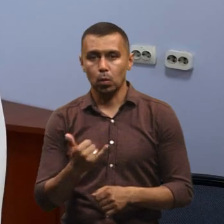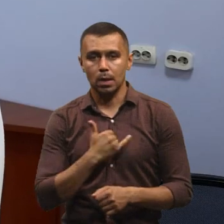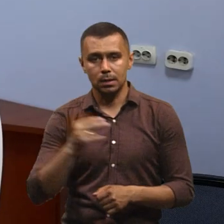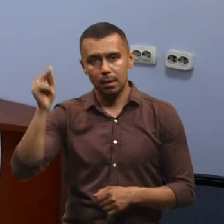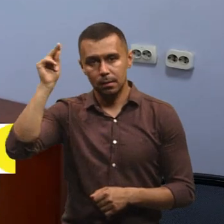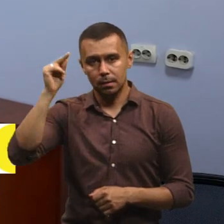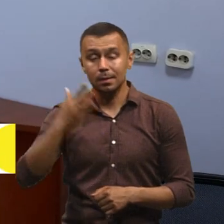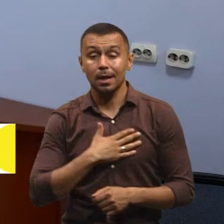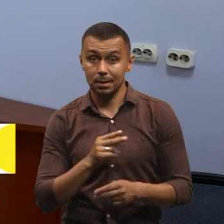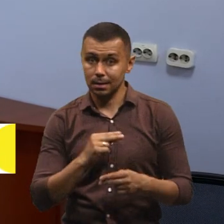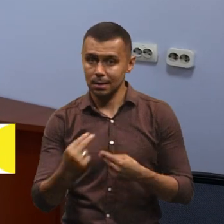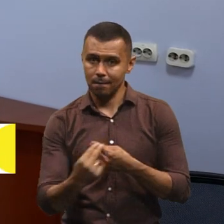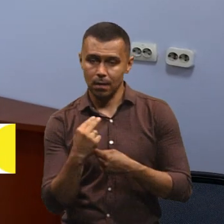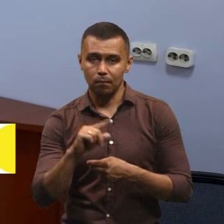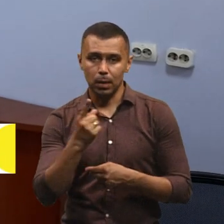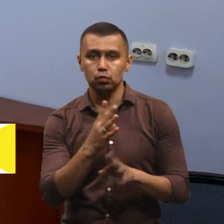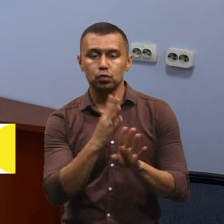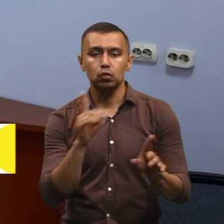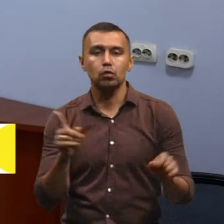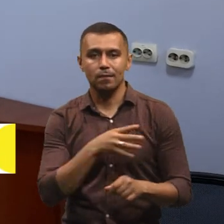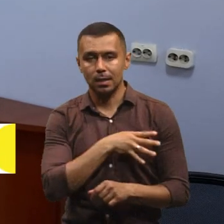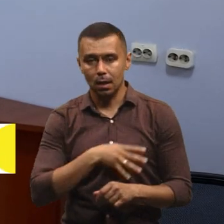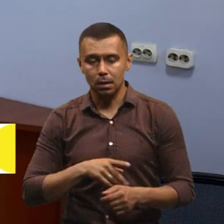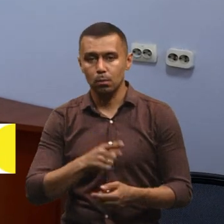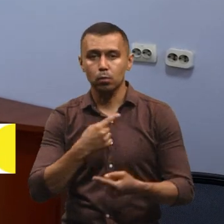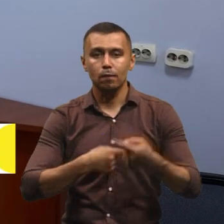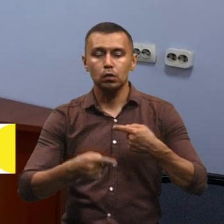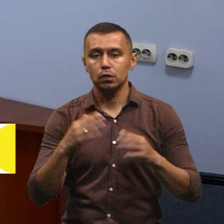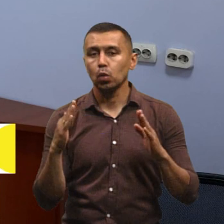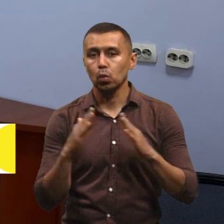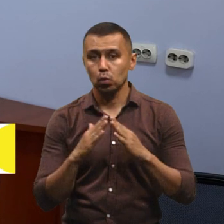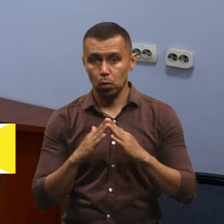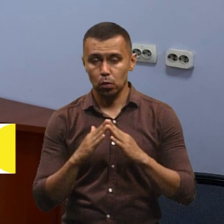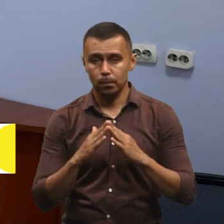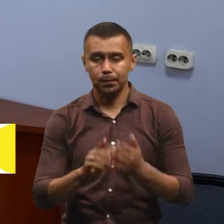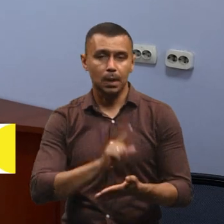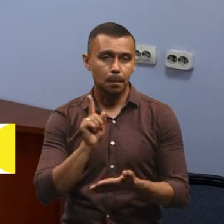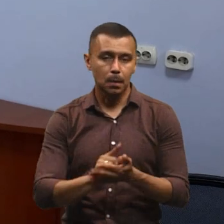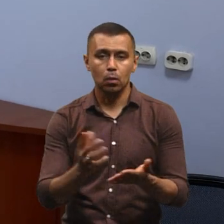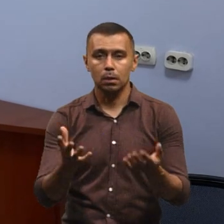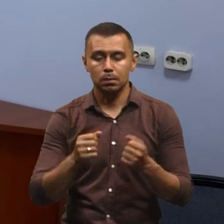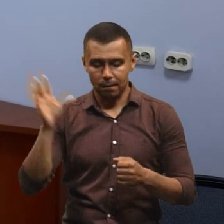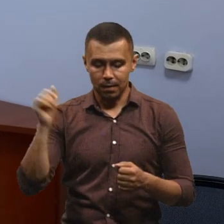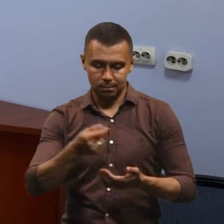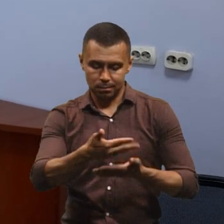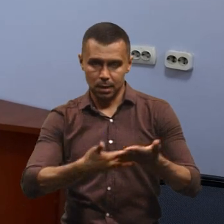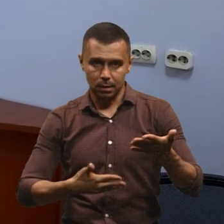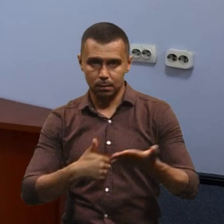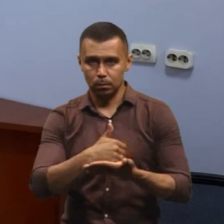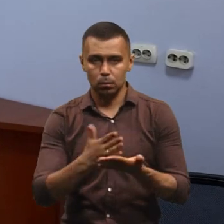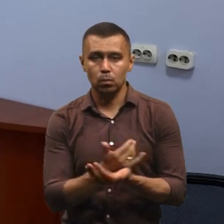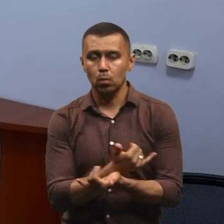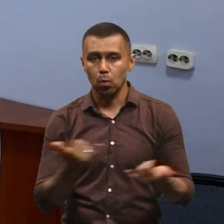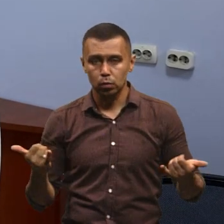навчали перш за все що Ветеран повернувшись додому Має отримати весь спектр послуг